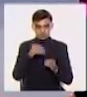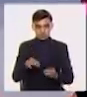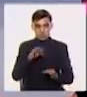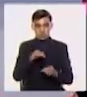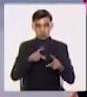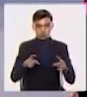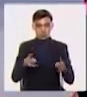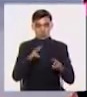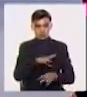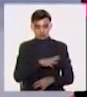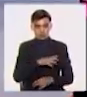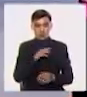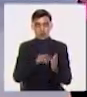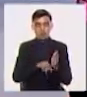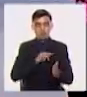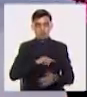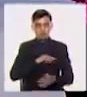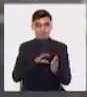жуық адам жұмыссыз жүр.